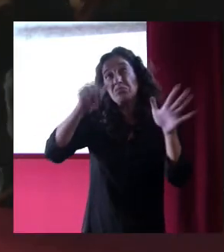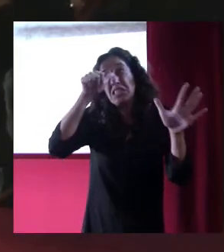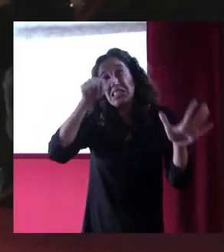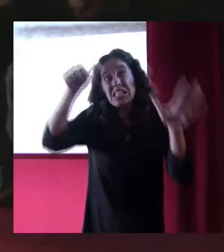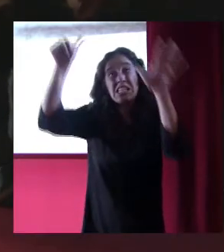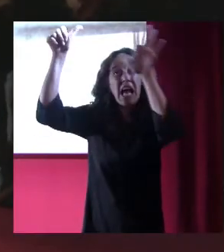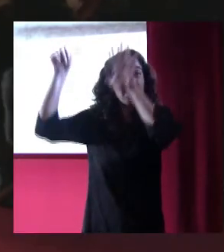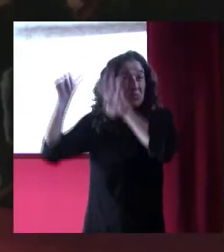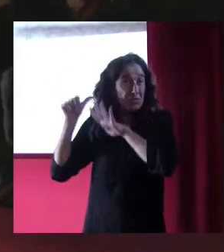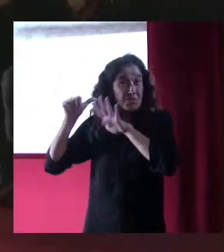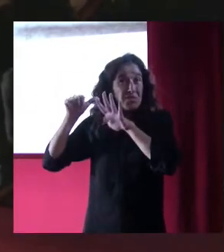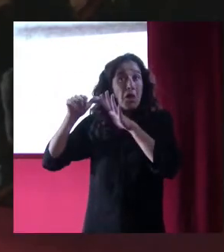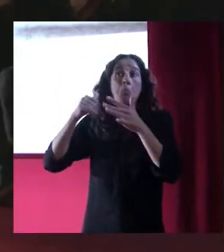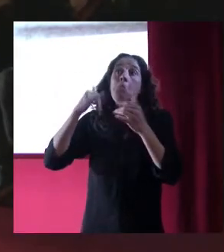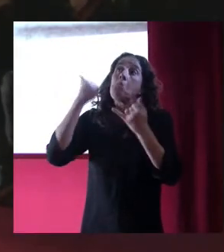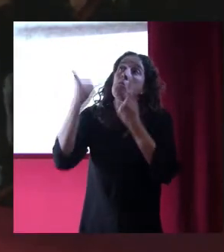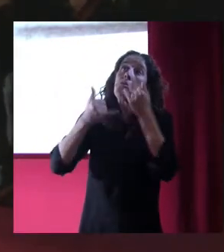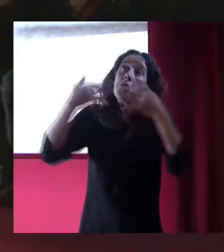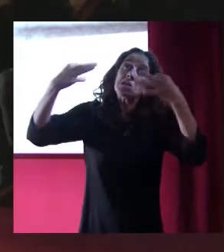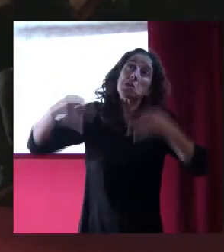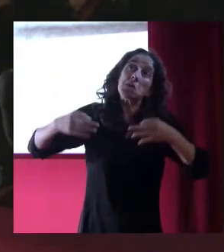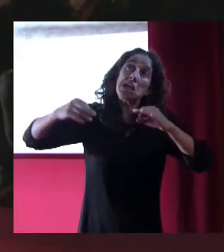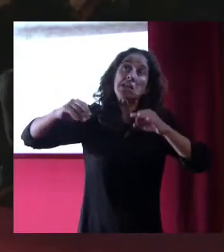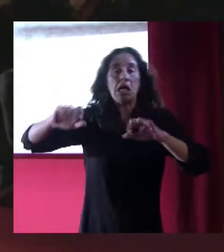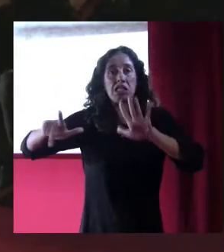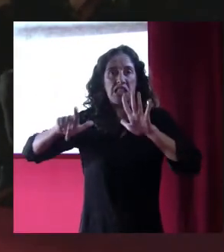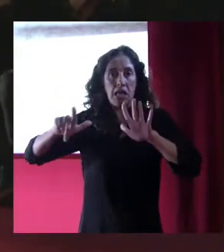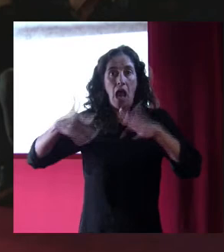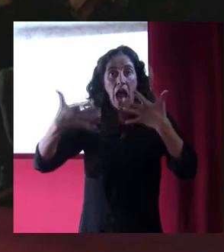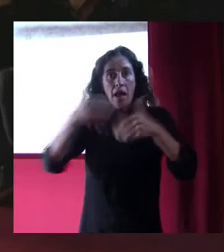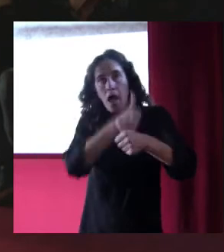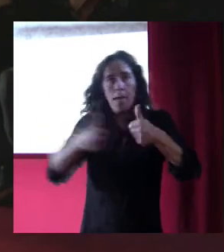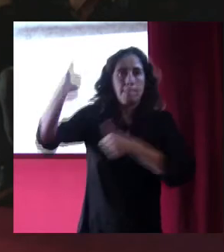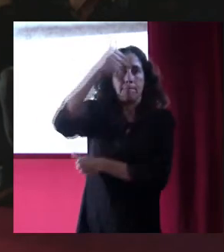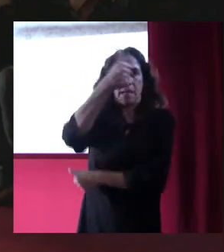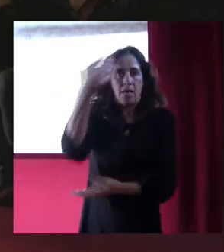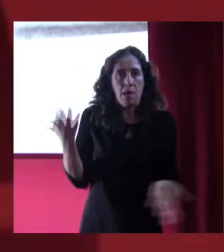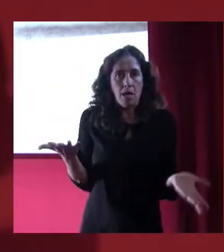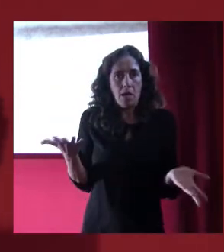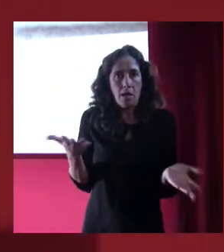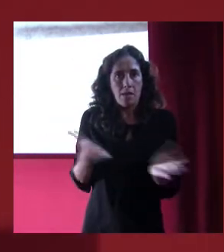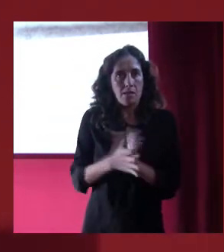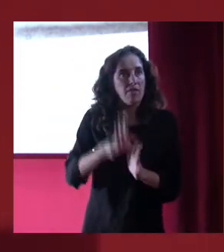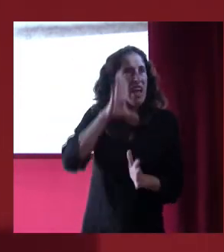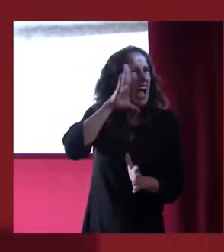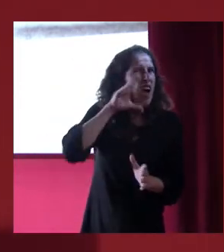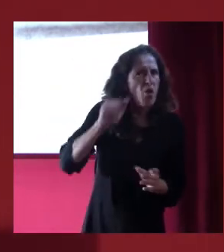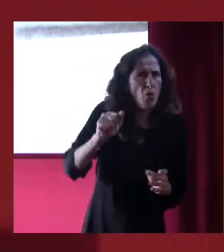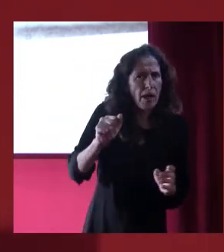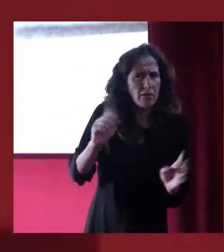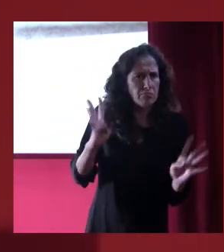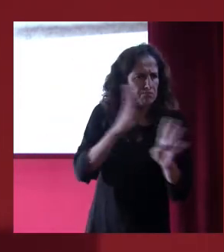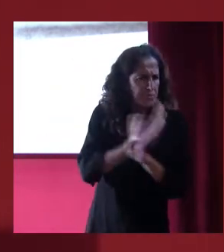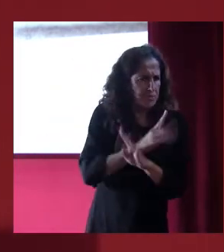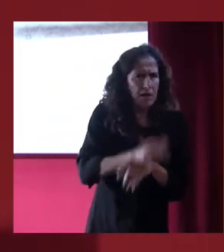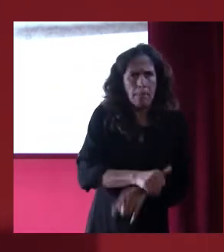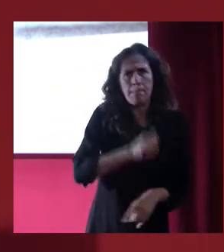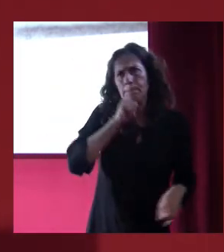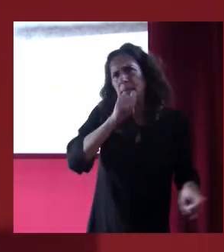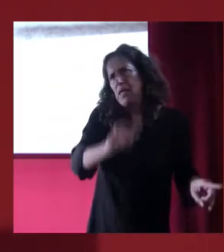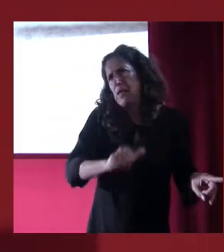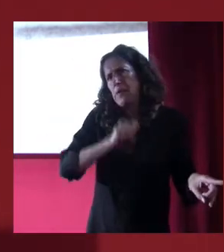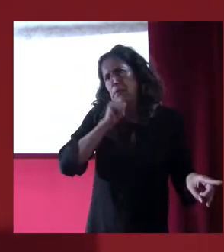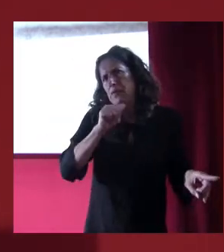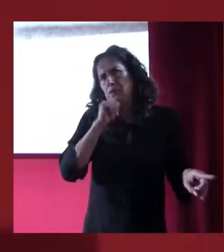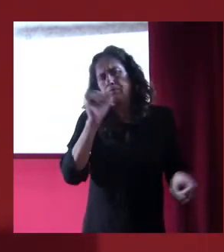6 anys. Avui n'és el primer. La degradació que s'inicia amb el canvi de govern empitjora cada dia per culpa de la